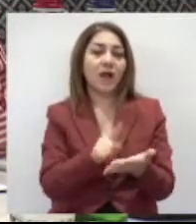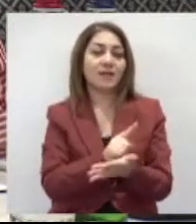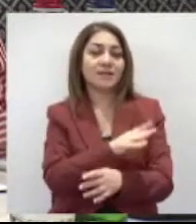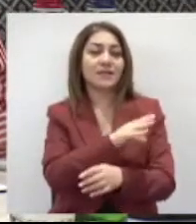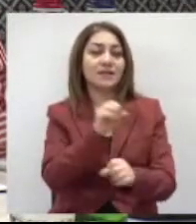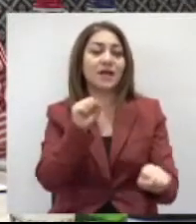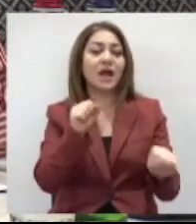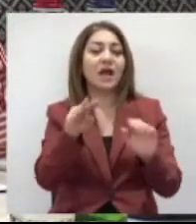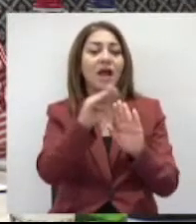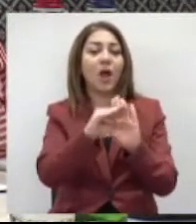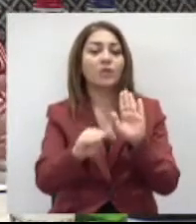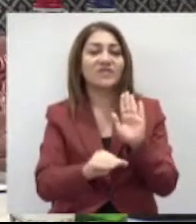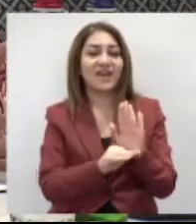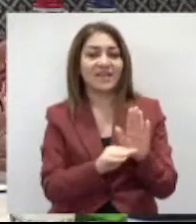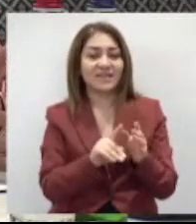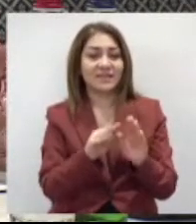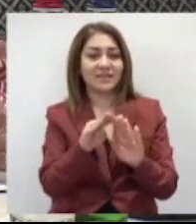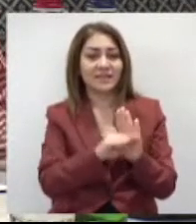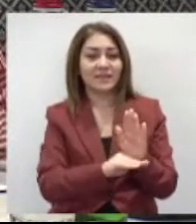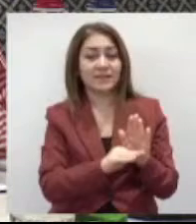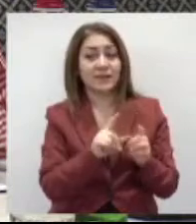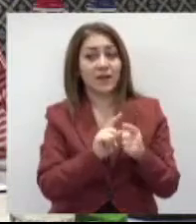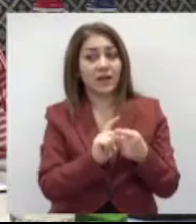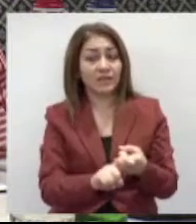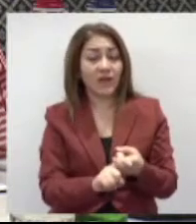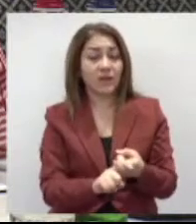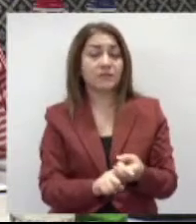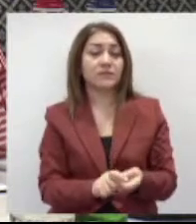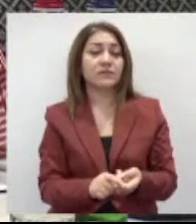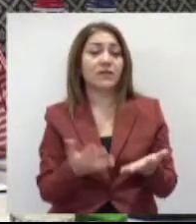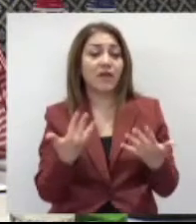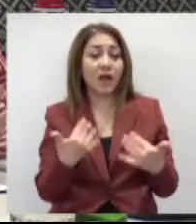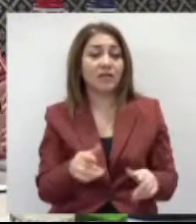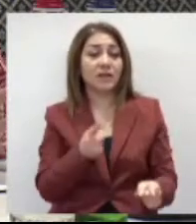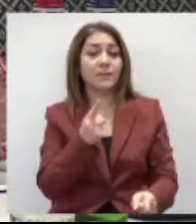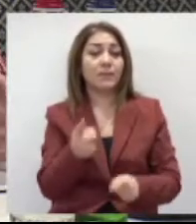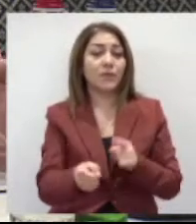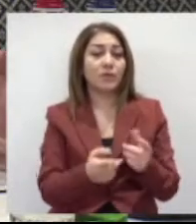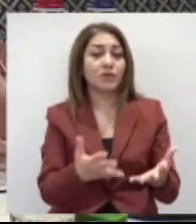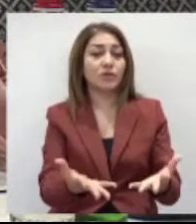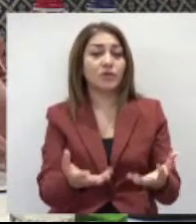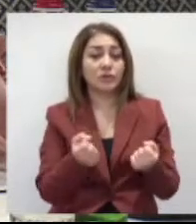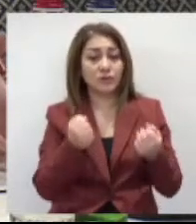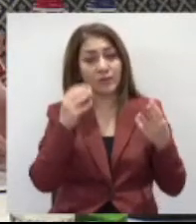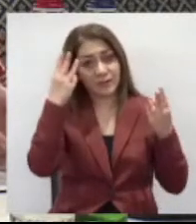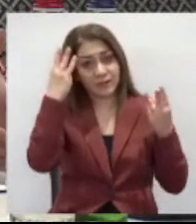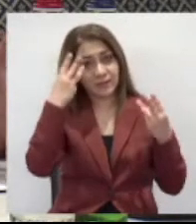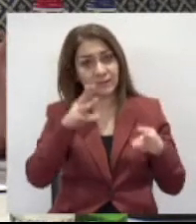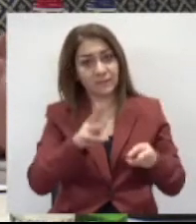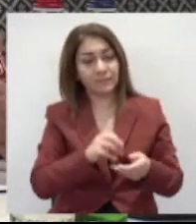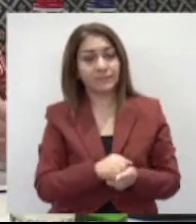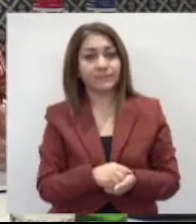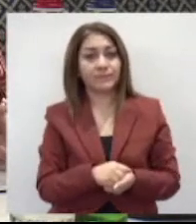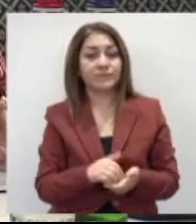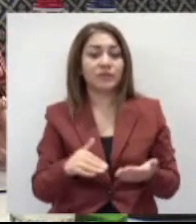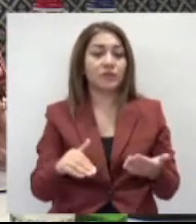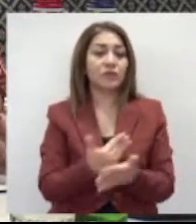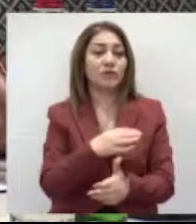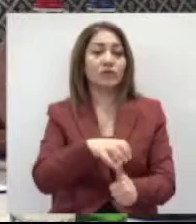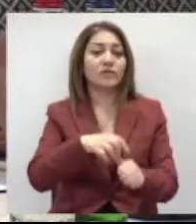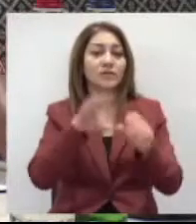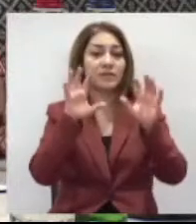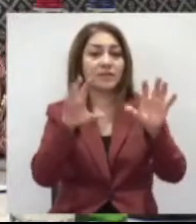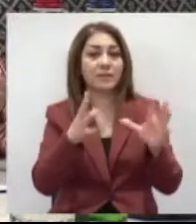կառուցվածքային բնույթի հետ կապված, եւ բնականաբար այն փոփոխությունների ընդունման ձևաչափի, այսինքն նոր